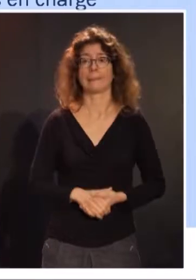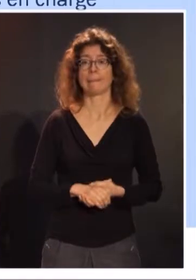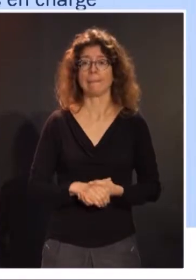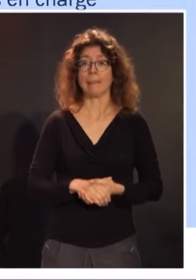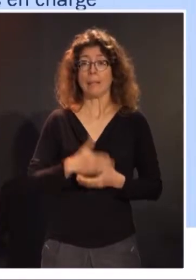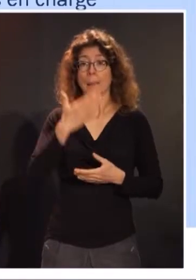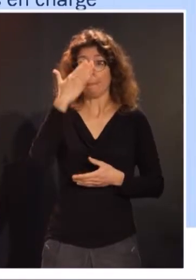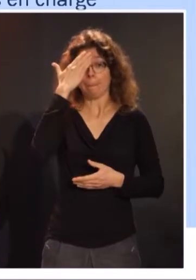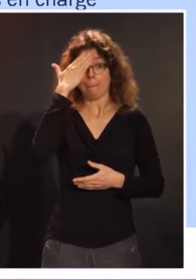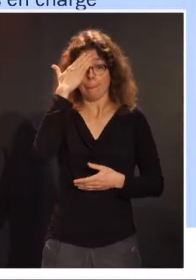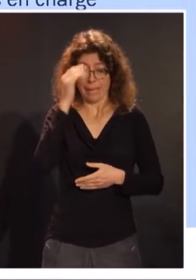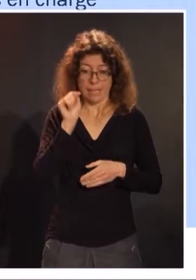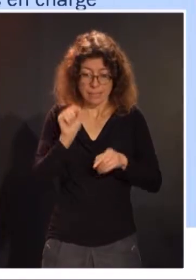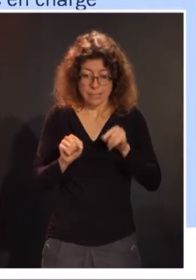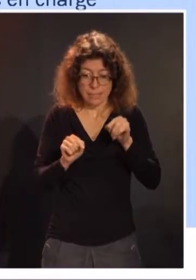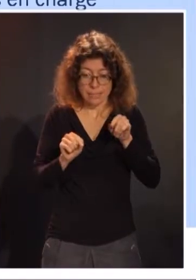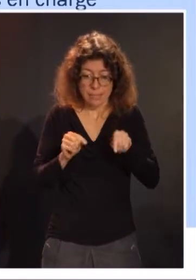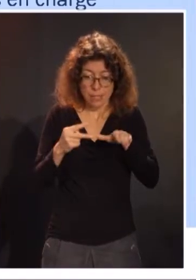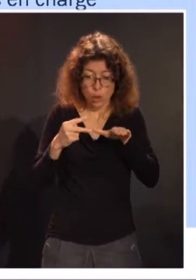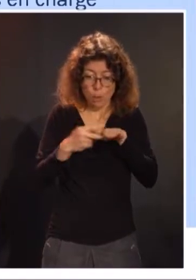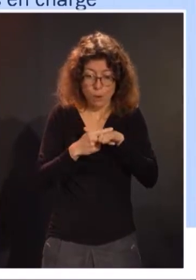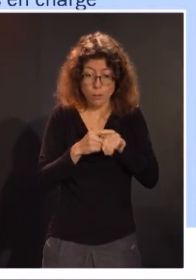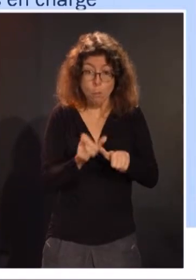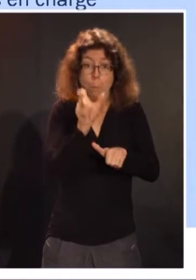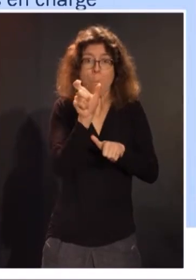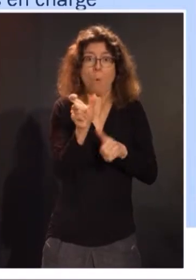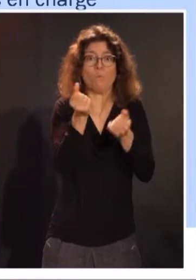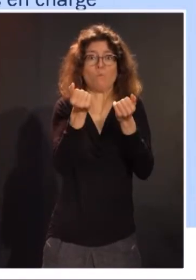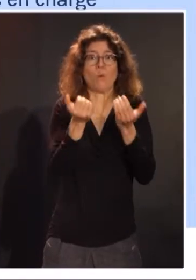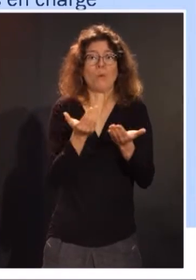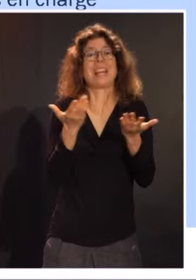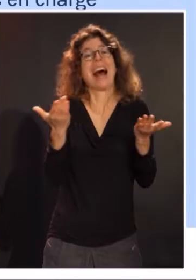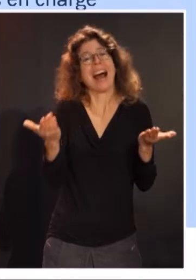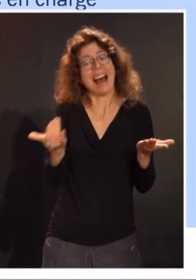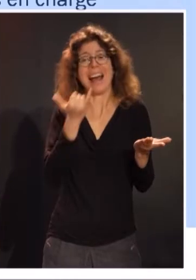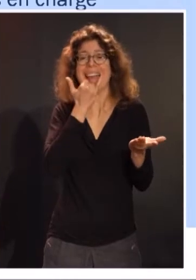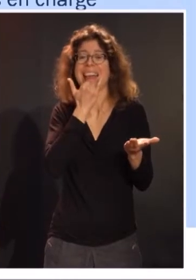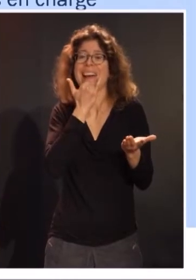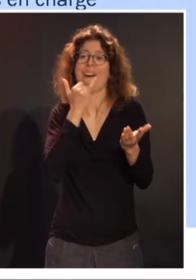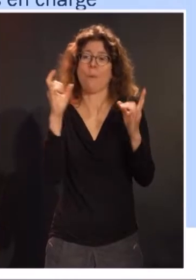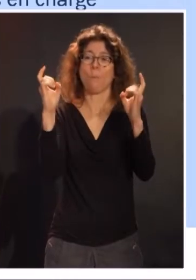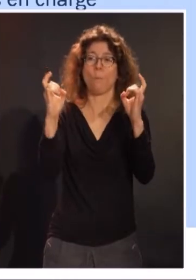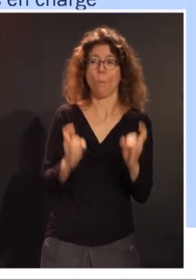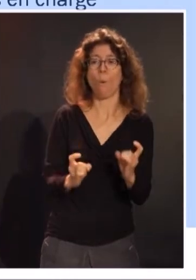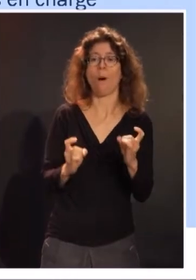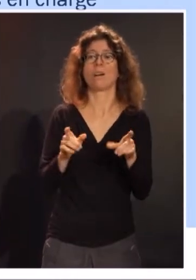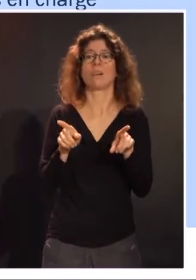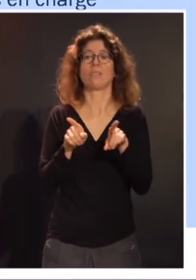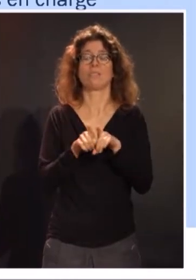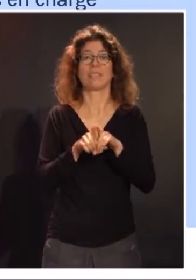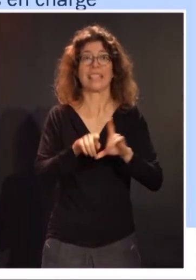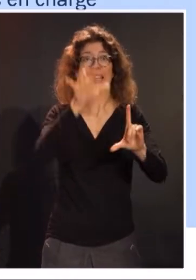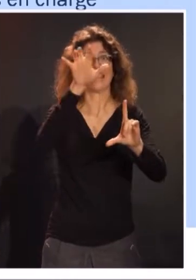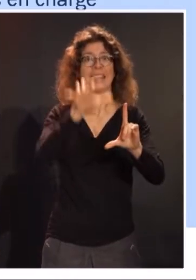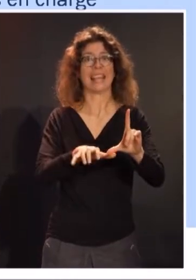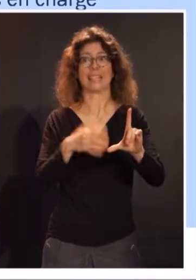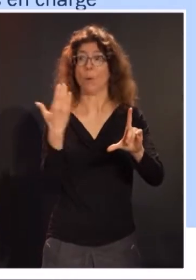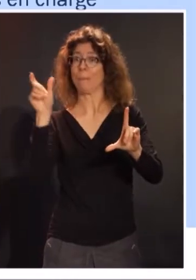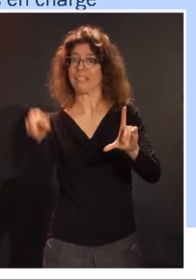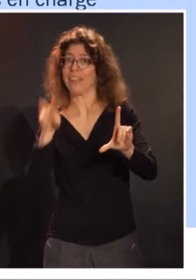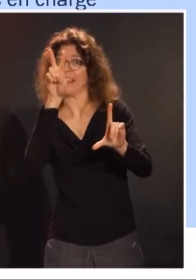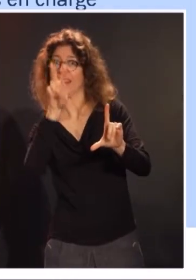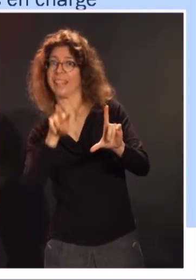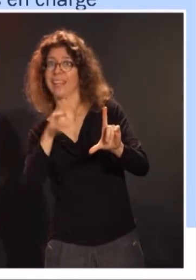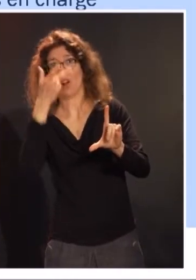mots, là on a une meilleure prise en charge des erreurs et une amélioration significative de l'intelligibilité des productions, comme la même